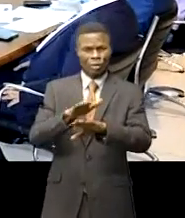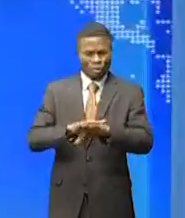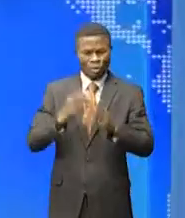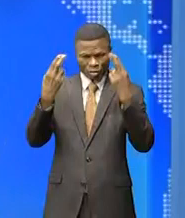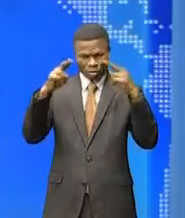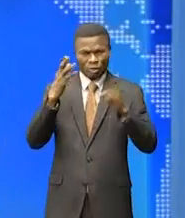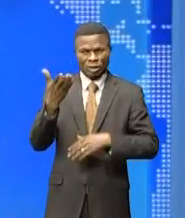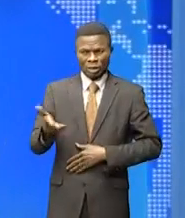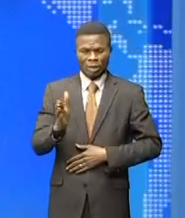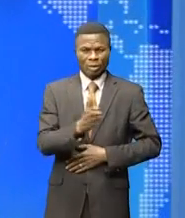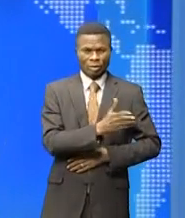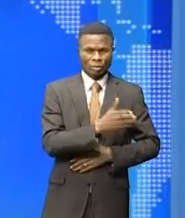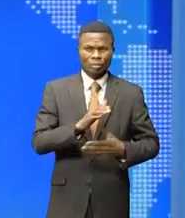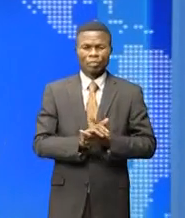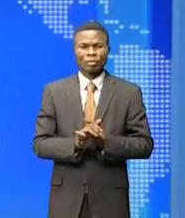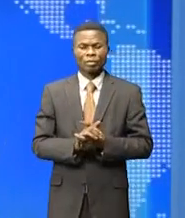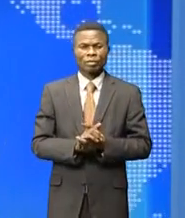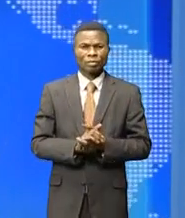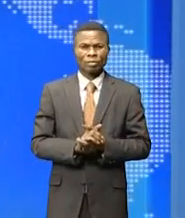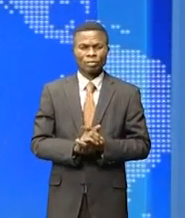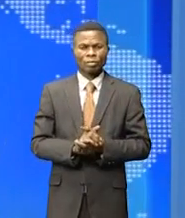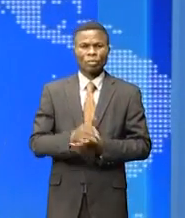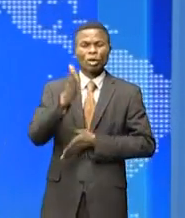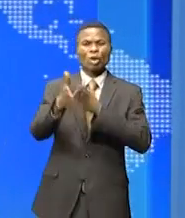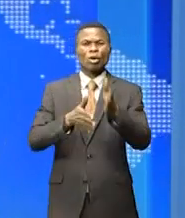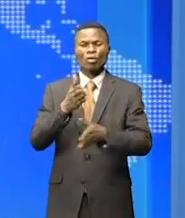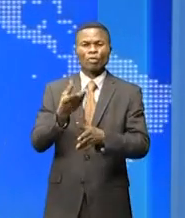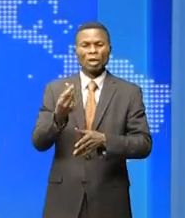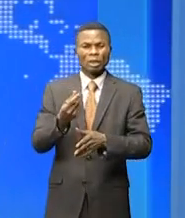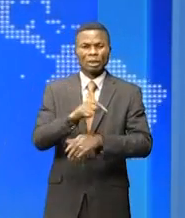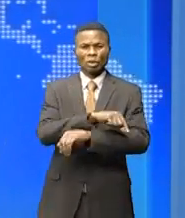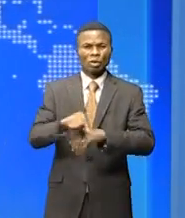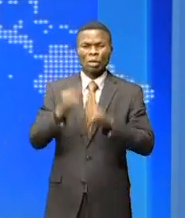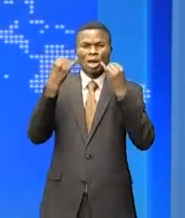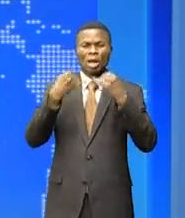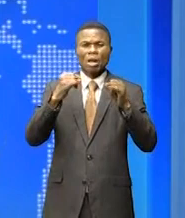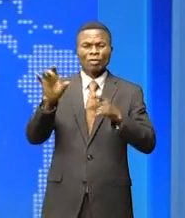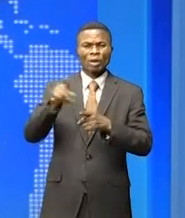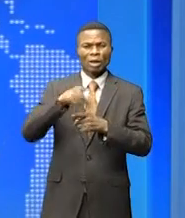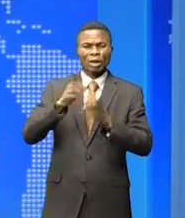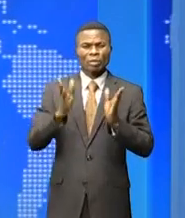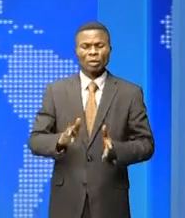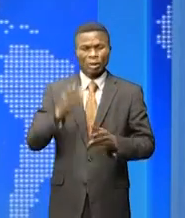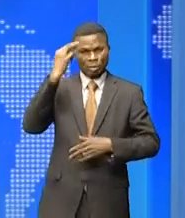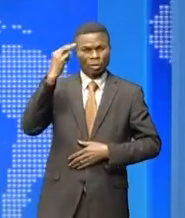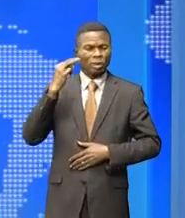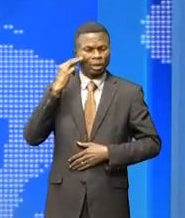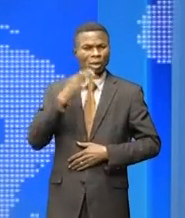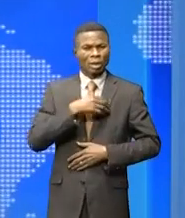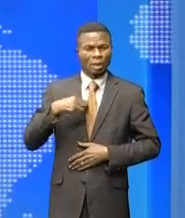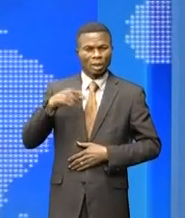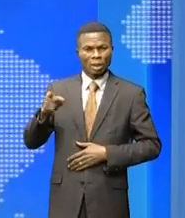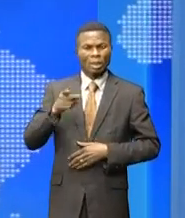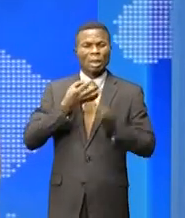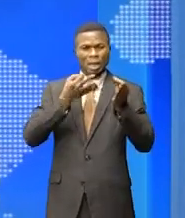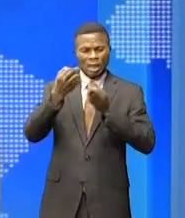franchis. Il n'y a pas eu détournement au ministère de la formation professionnelle. La ministre Antoinette Kipoulou a bien